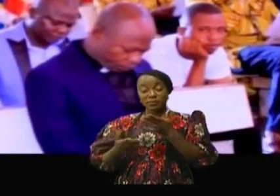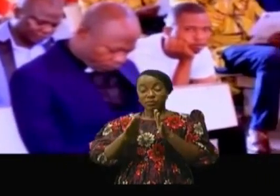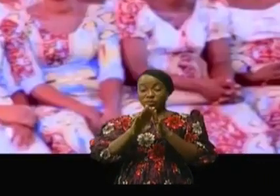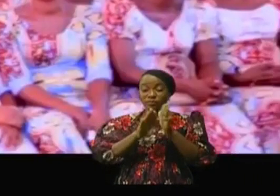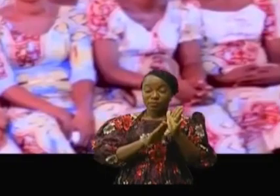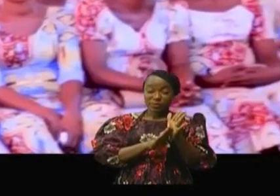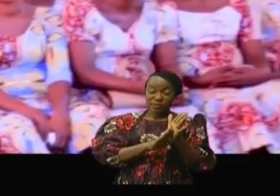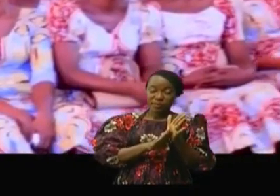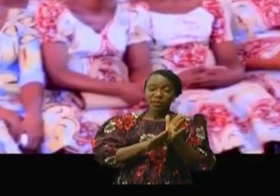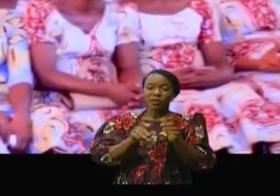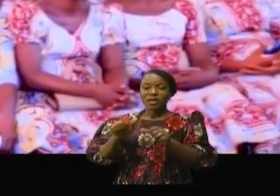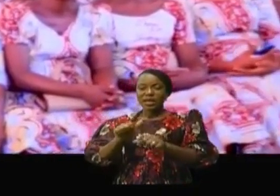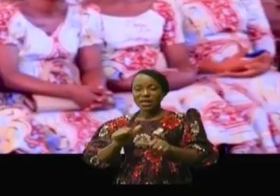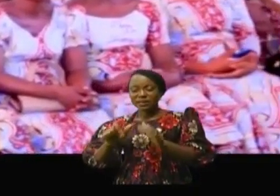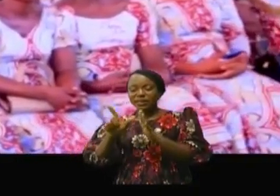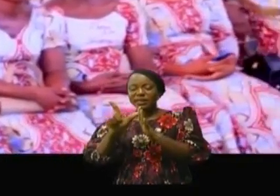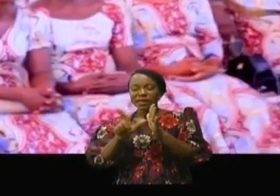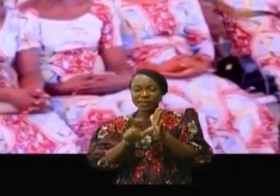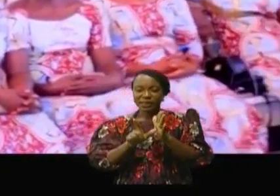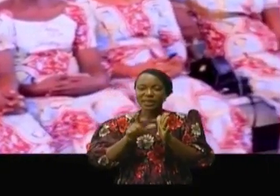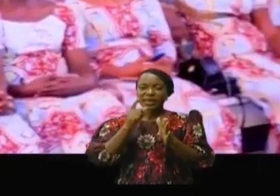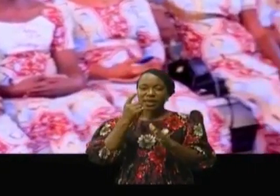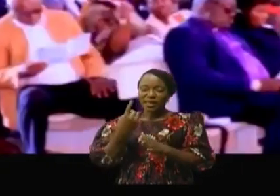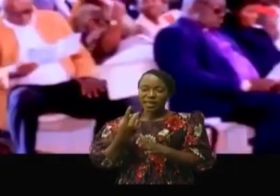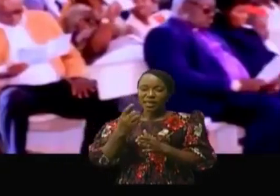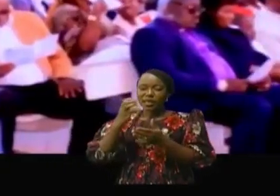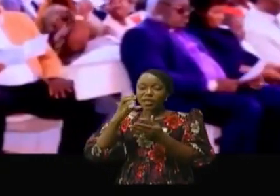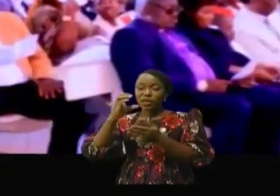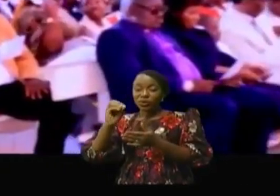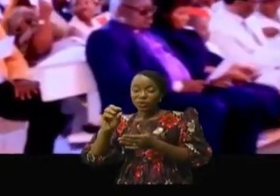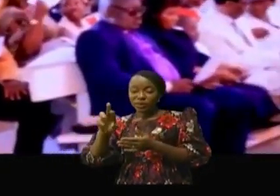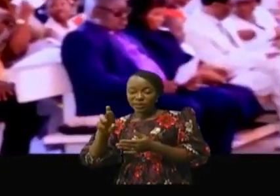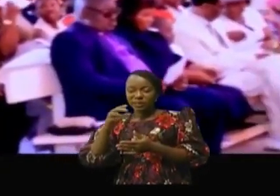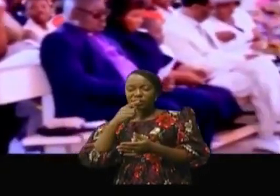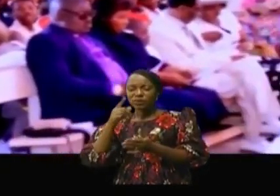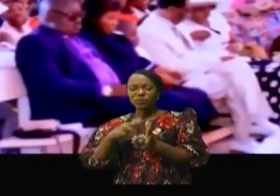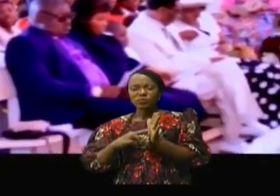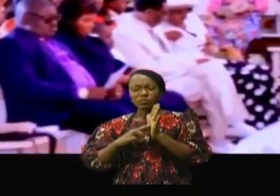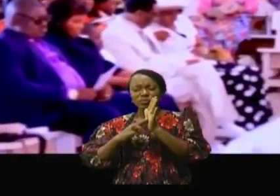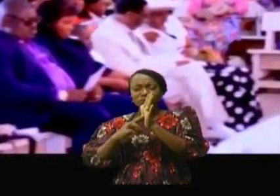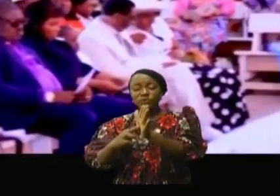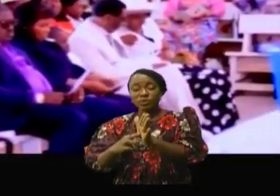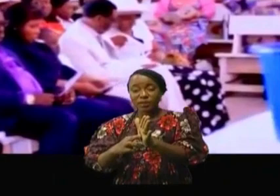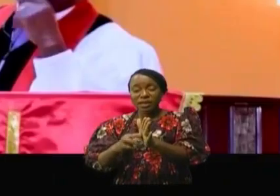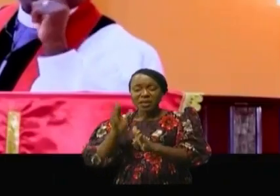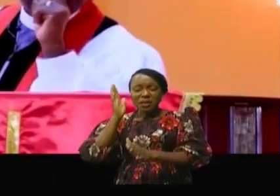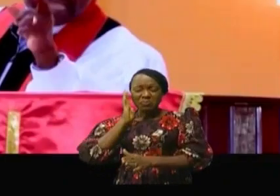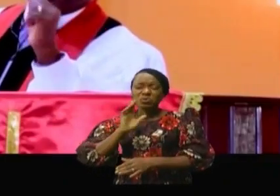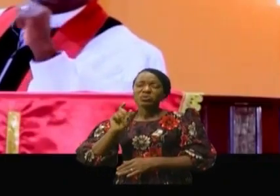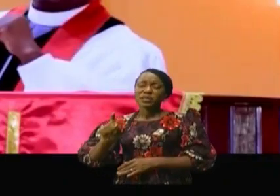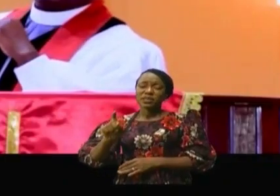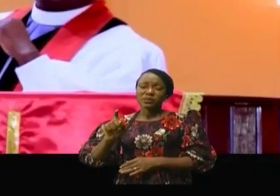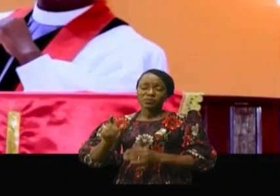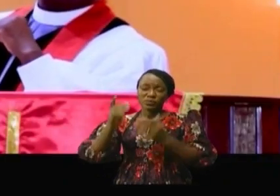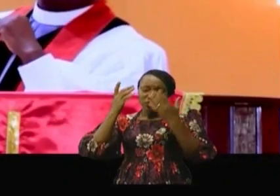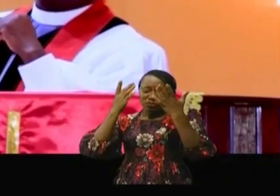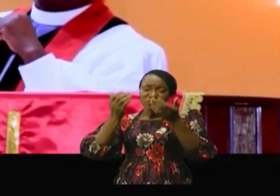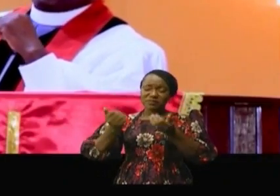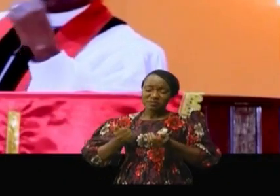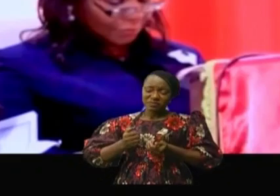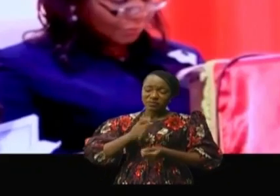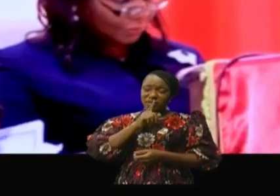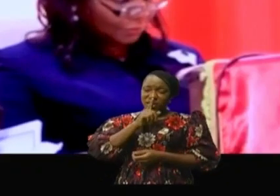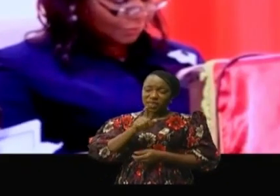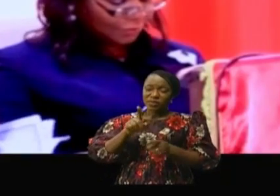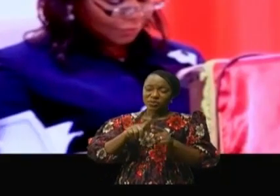Actes des apôtres de Luc et de 1 Corinthiens pour démontrer les caractéristiques d'un bon témoin, comme il veut l'être